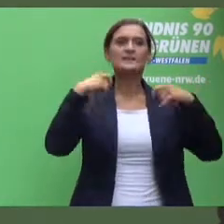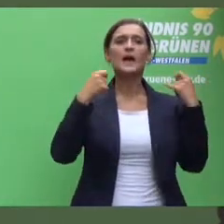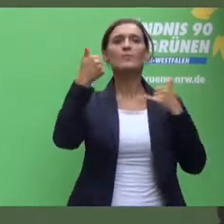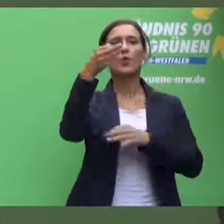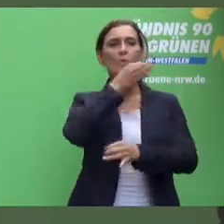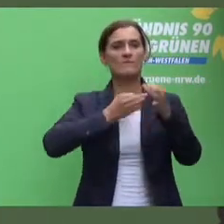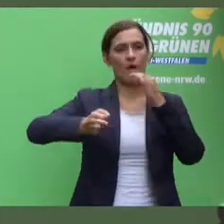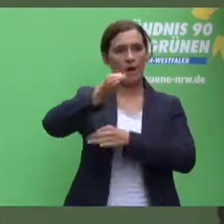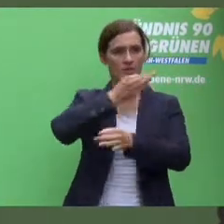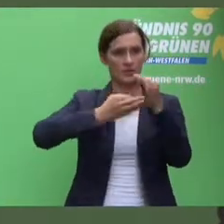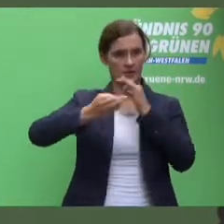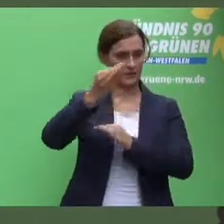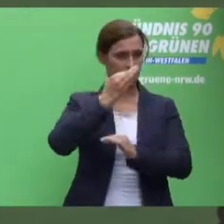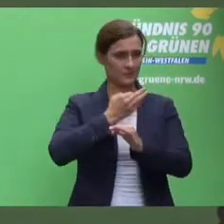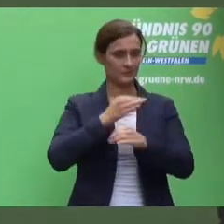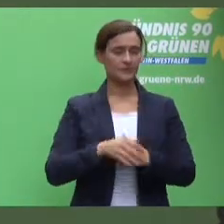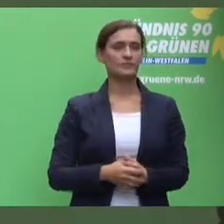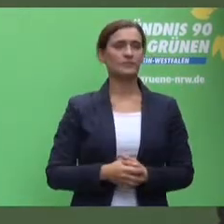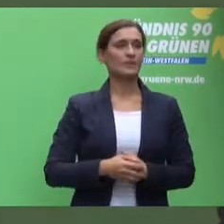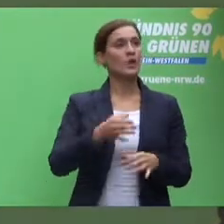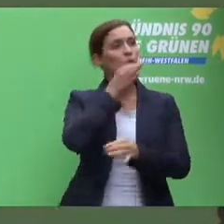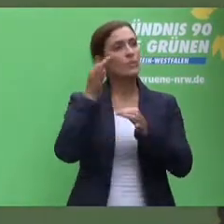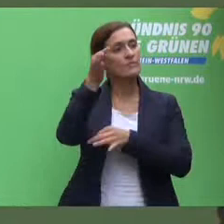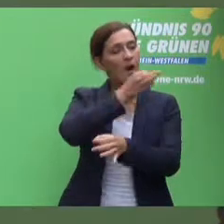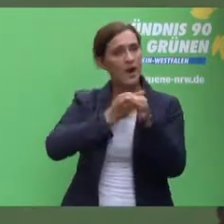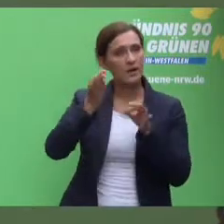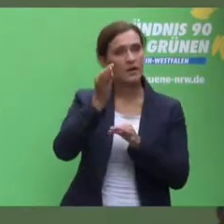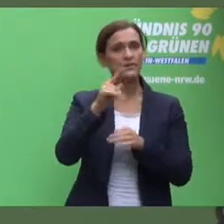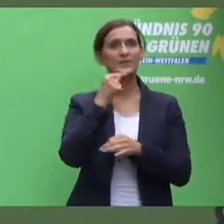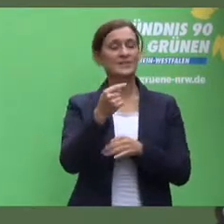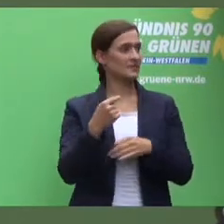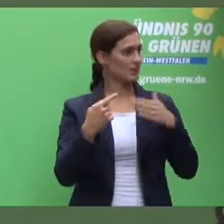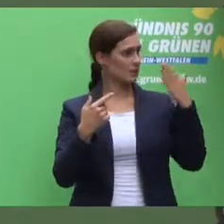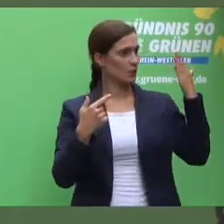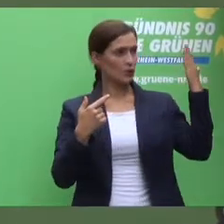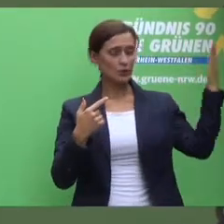bekommen, wonach solche Kräfte